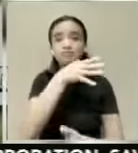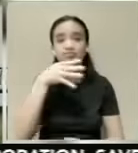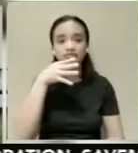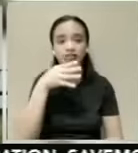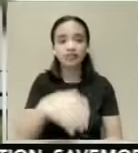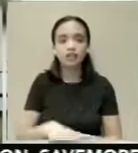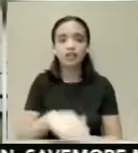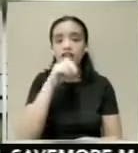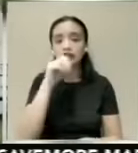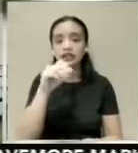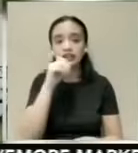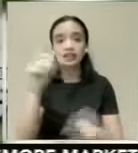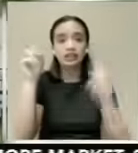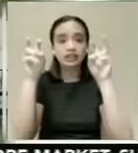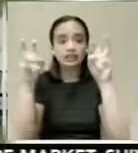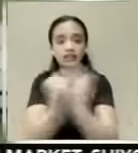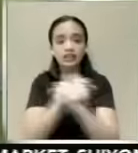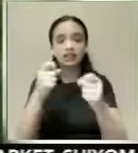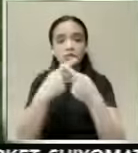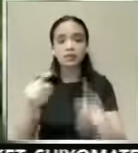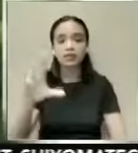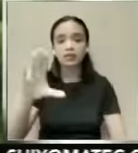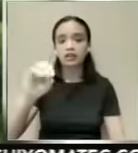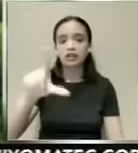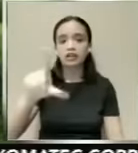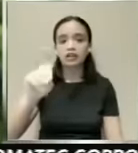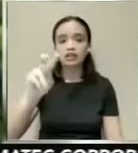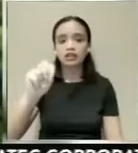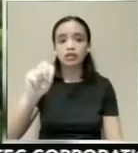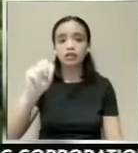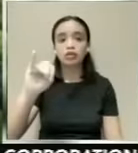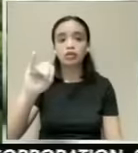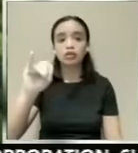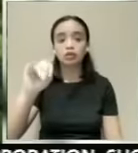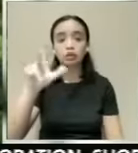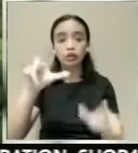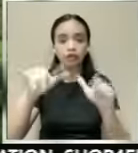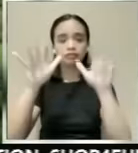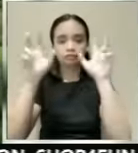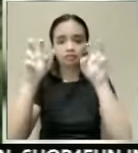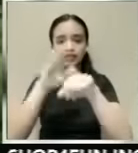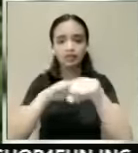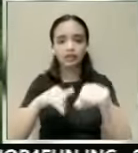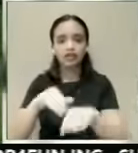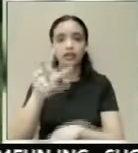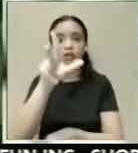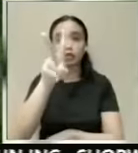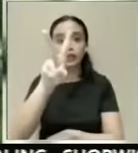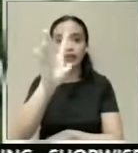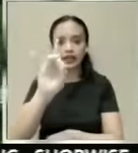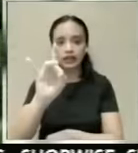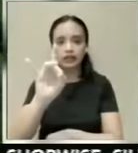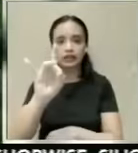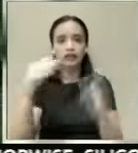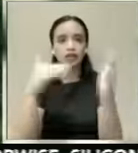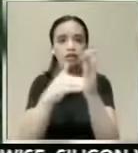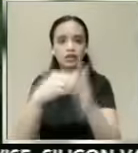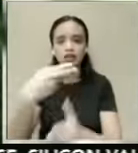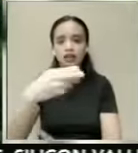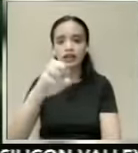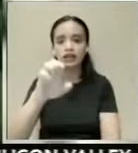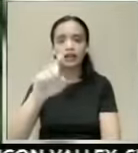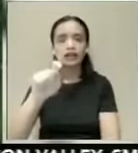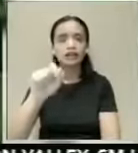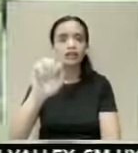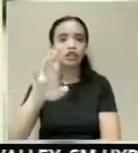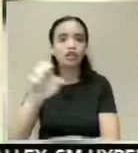tawag kundi colony o colonya na nakakalat sa 28,000 ektaryang reservation na may mga mabundok o magubat